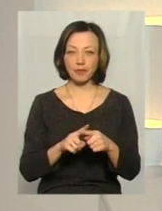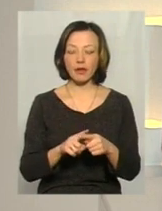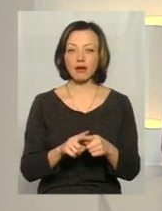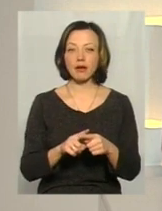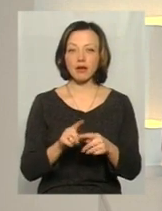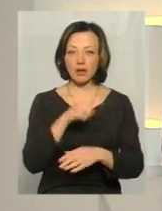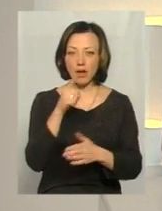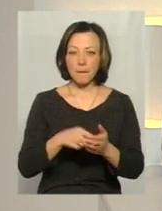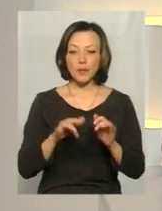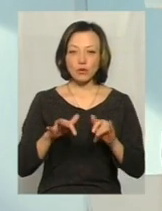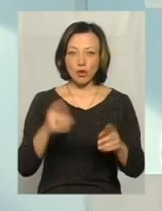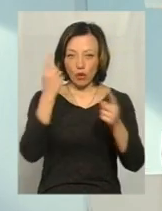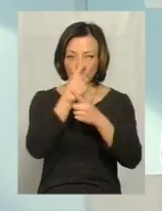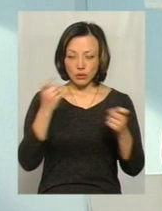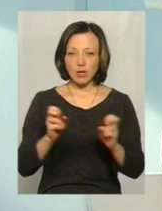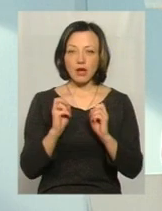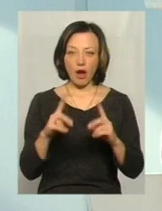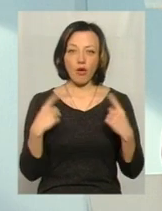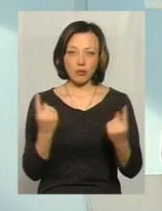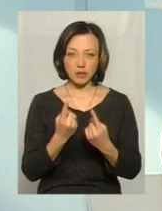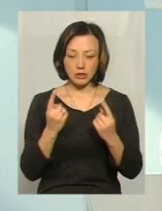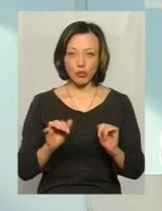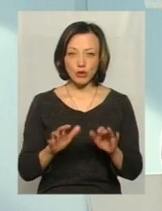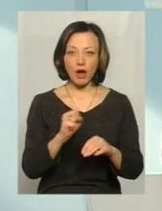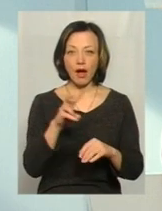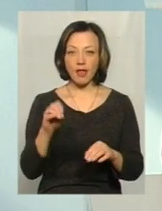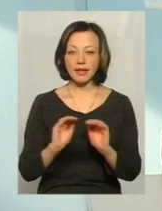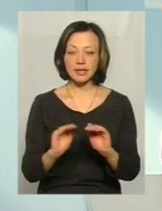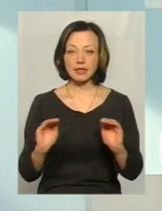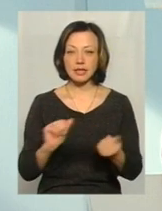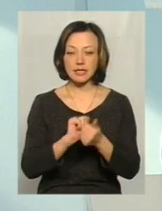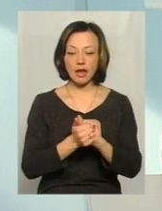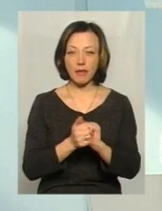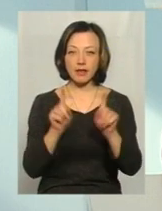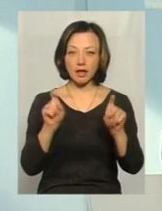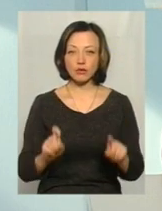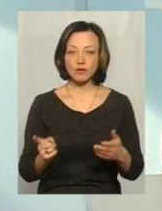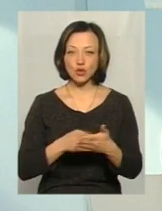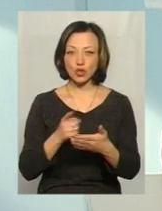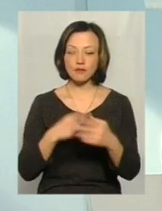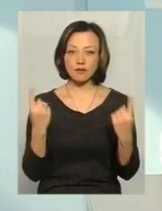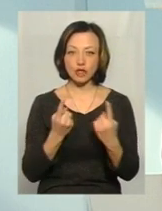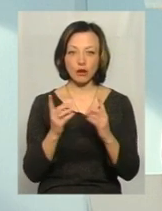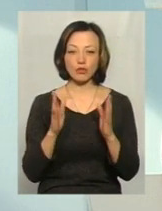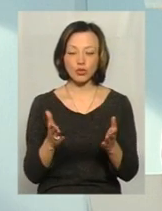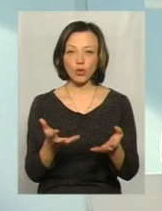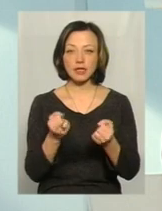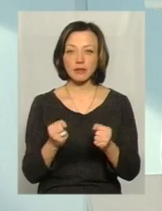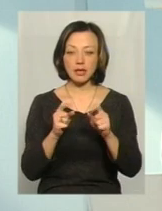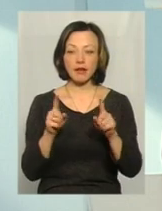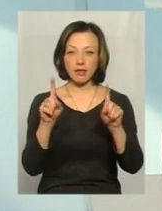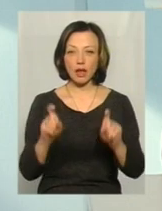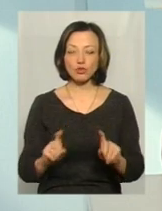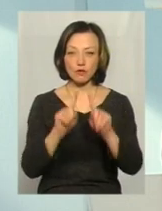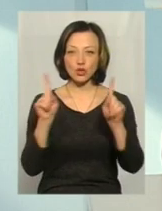Процедура оголошується як звичайна процедура, але ці діти замість тестових зошитів звичайних, вони будуть отримувати тестові